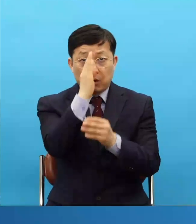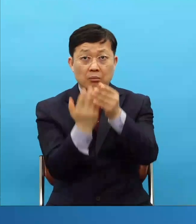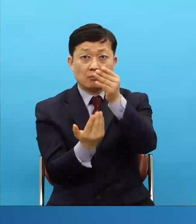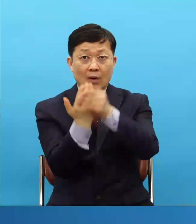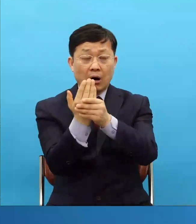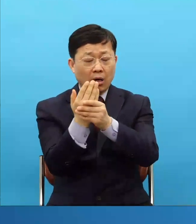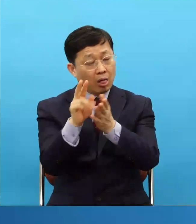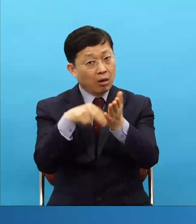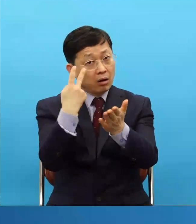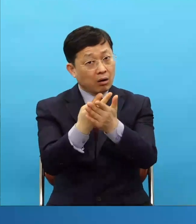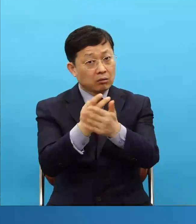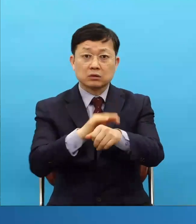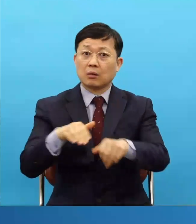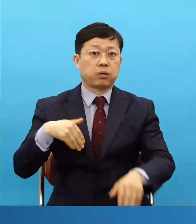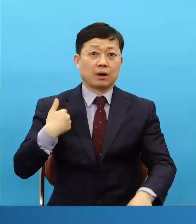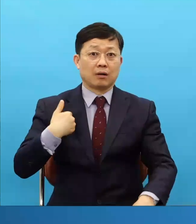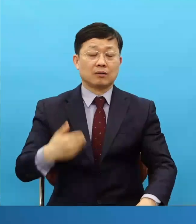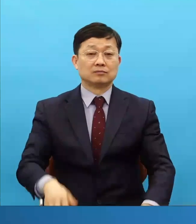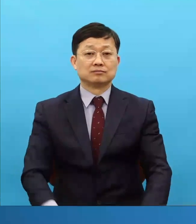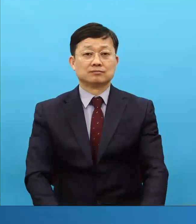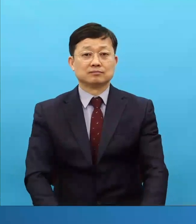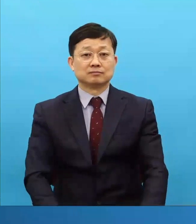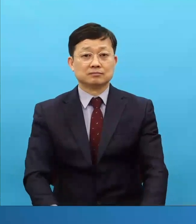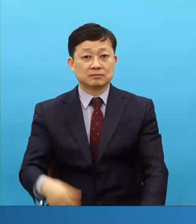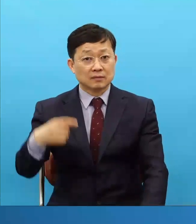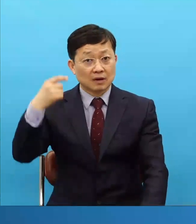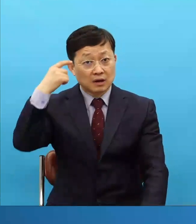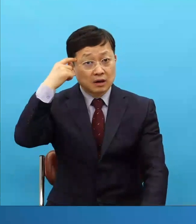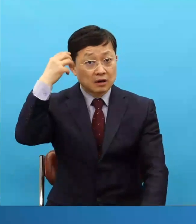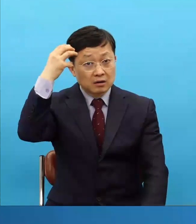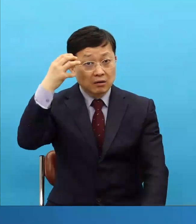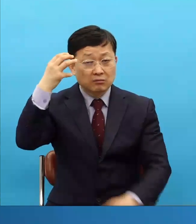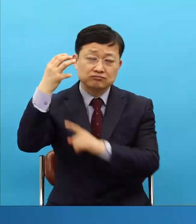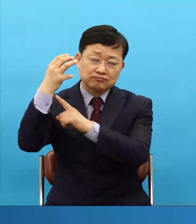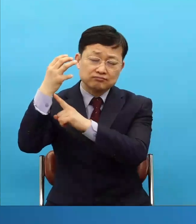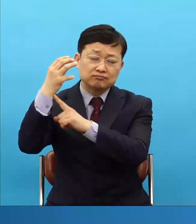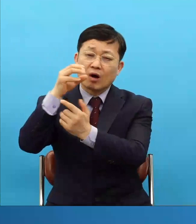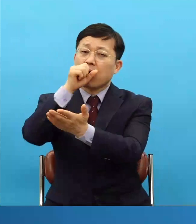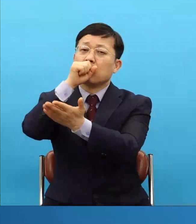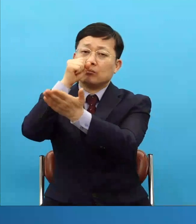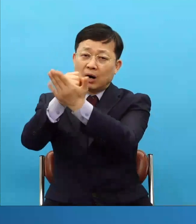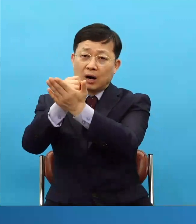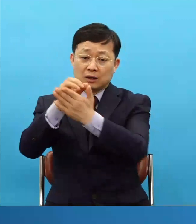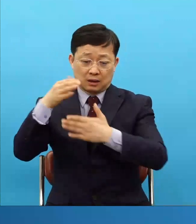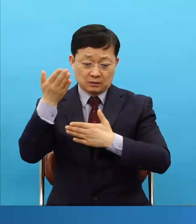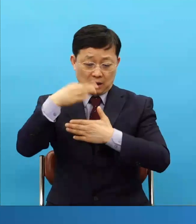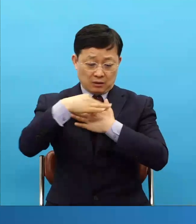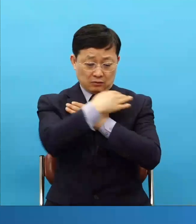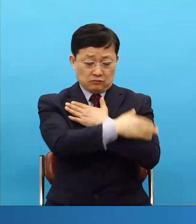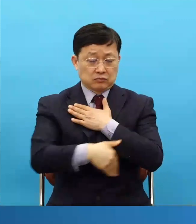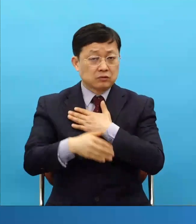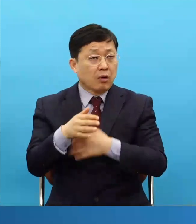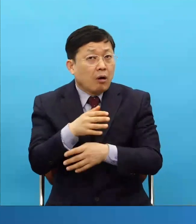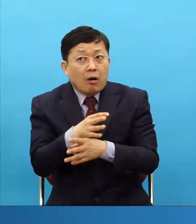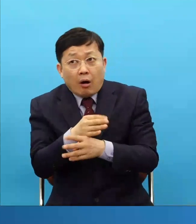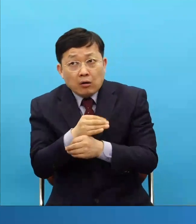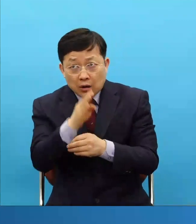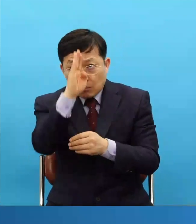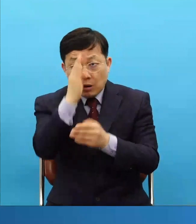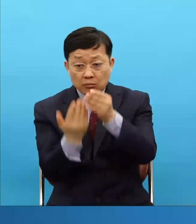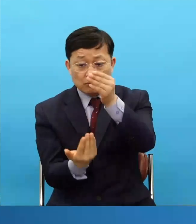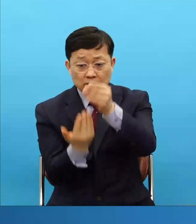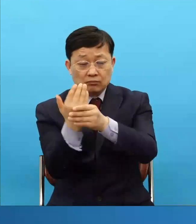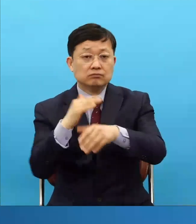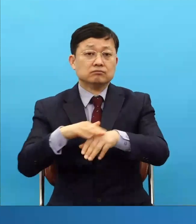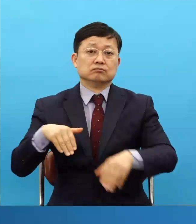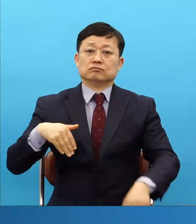never know when disease is going to erupt throughout your body. 영적으로는 괜찮겠지만 육신적으로 언제 병들지 몰라요. Spiritually, you might be okay, but you never know when you'll become physically